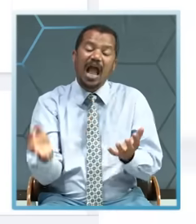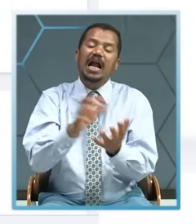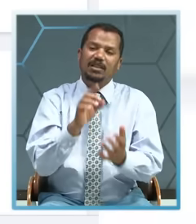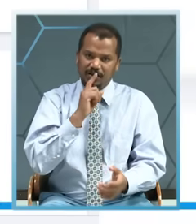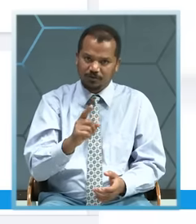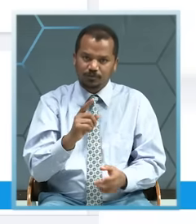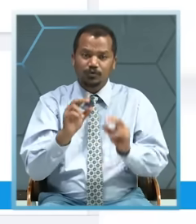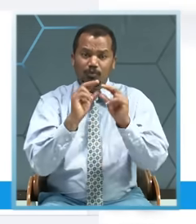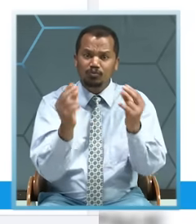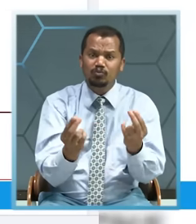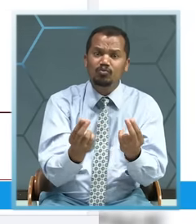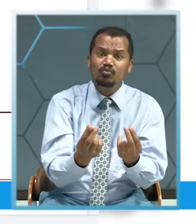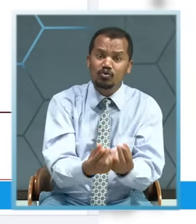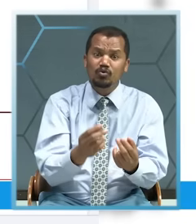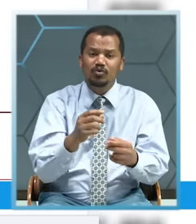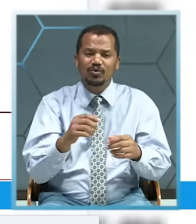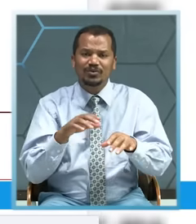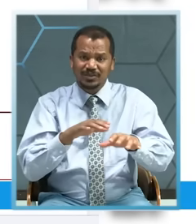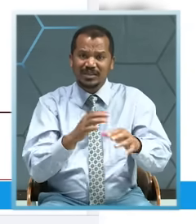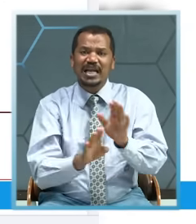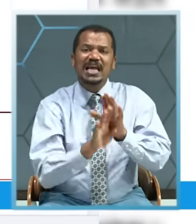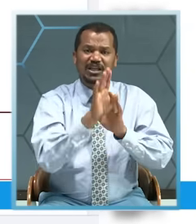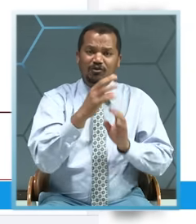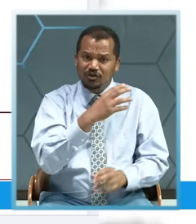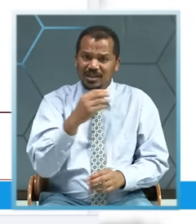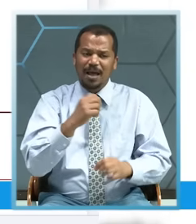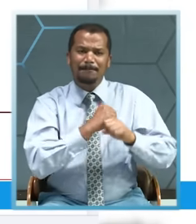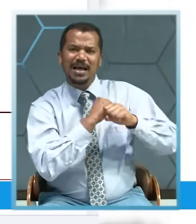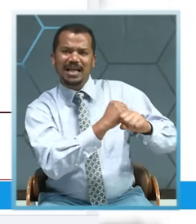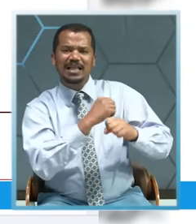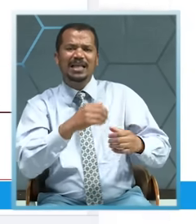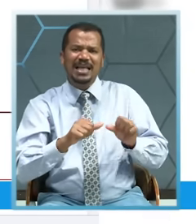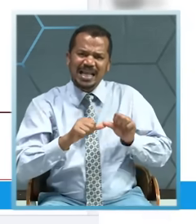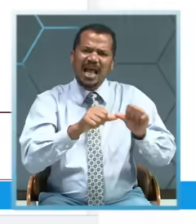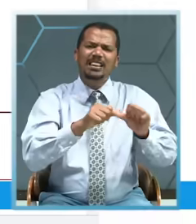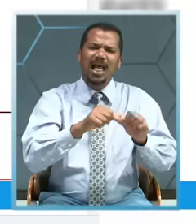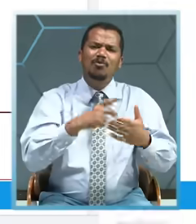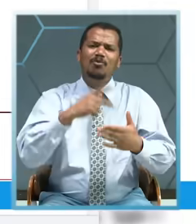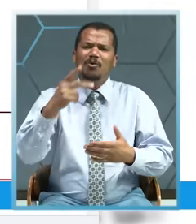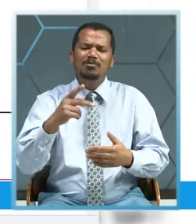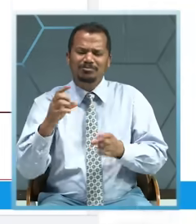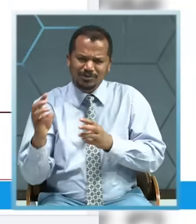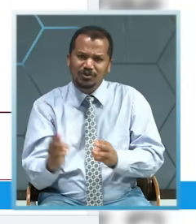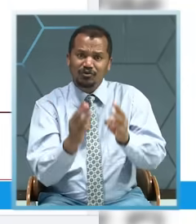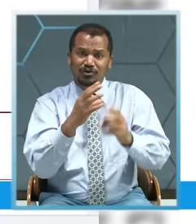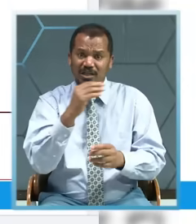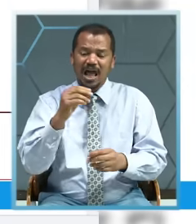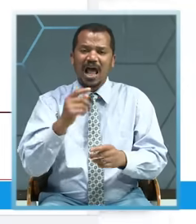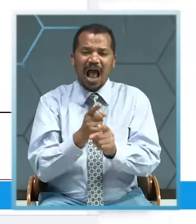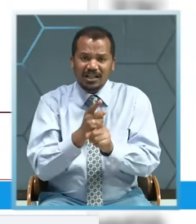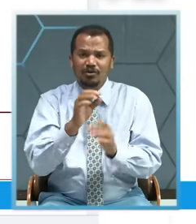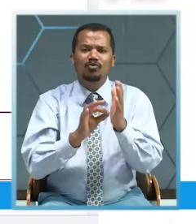ስትራቴጂዎችን ያካተተ ነው። ቡድኑ የትግል ልዩ ምዕራፍ እድገቶችና መከታችን ቀጣይ ስትራቴጂዎች